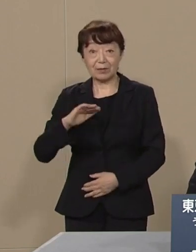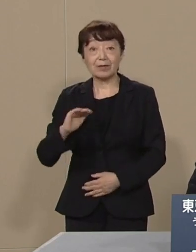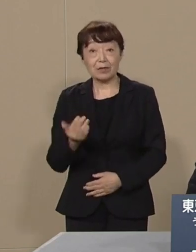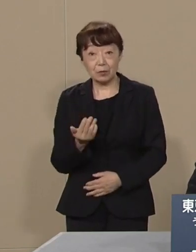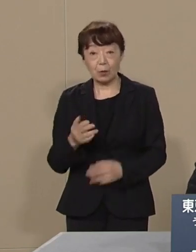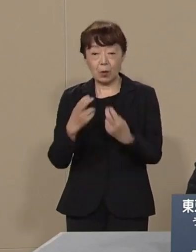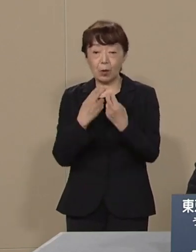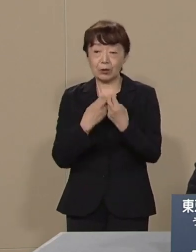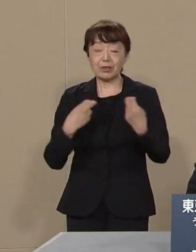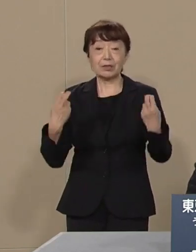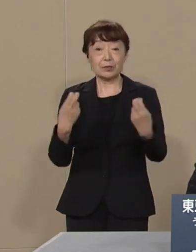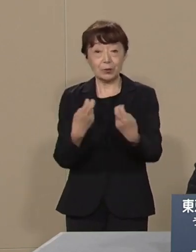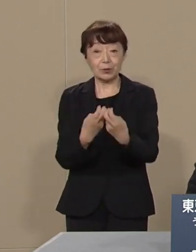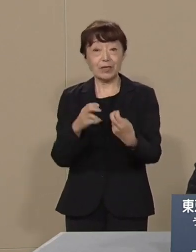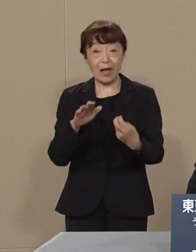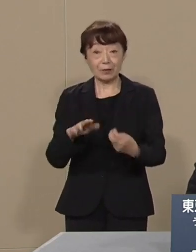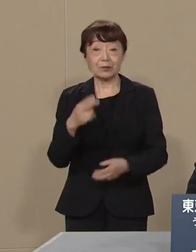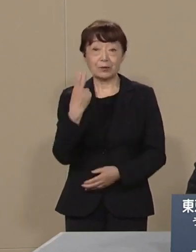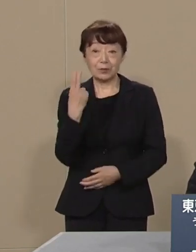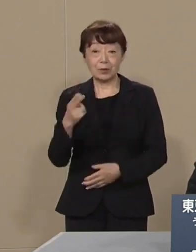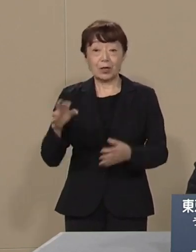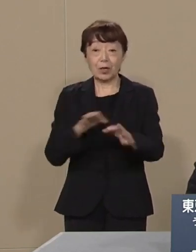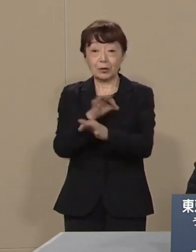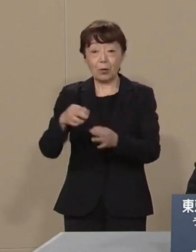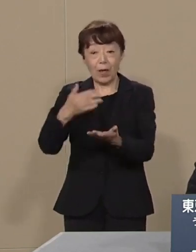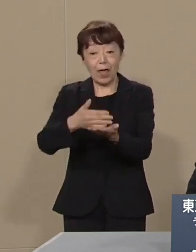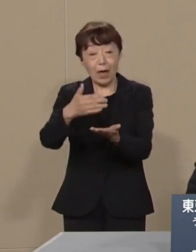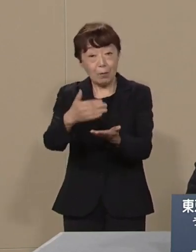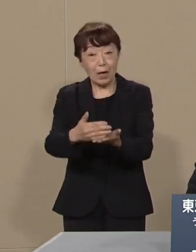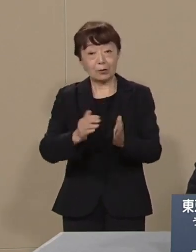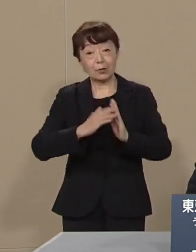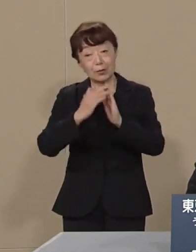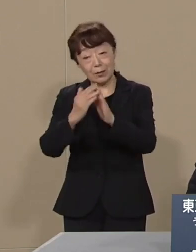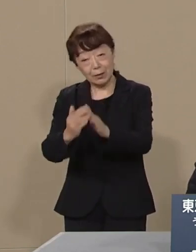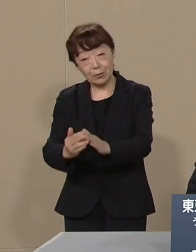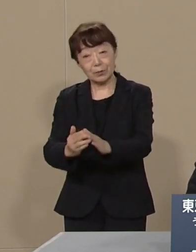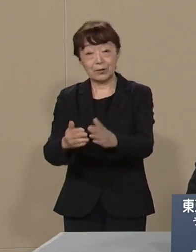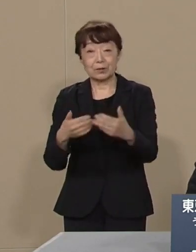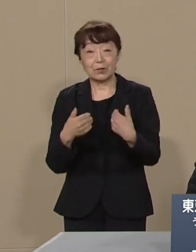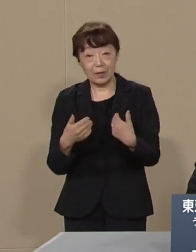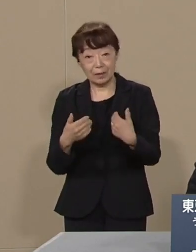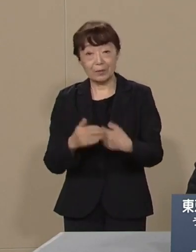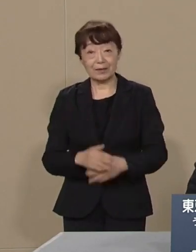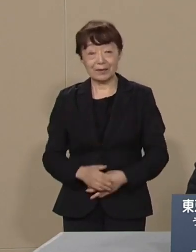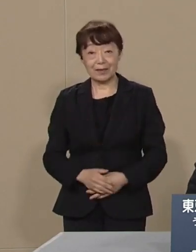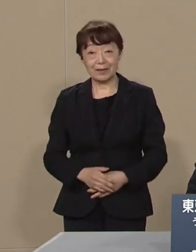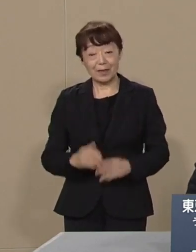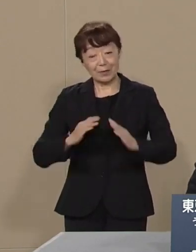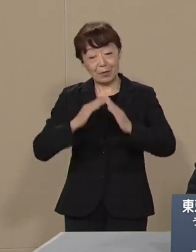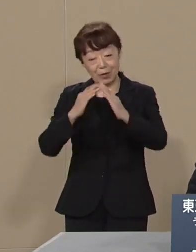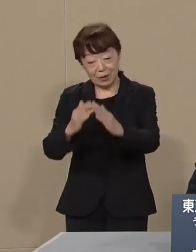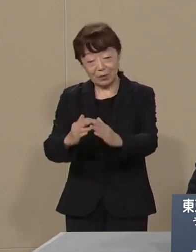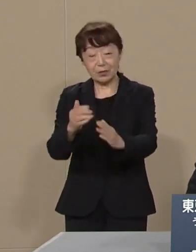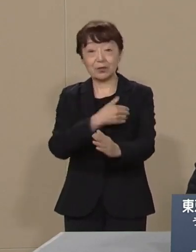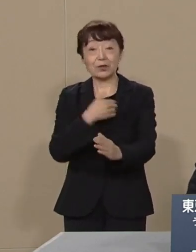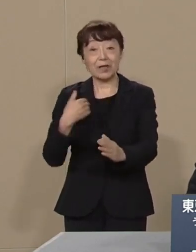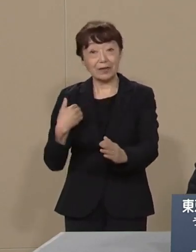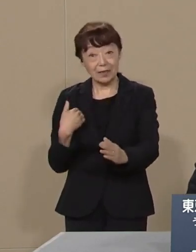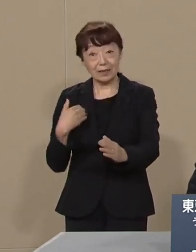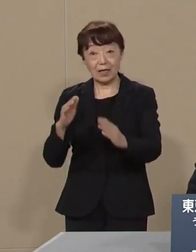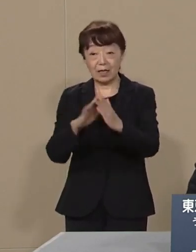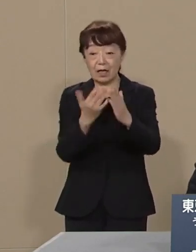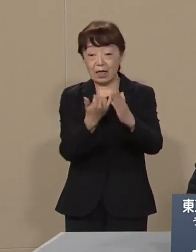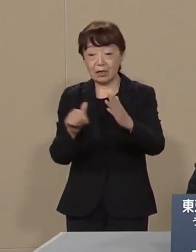引っ越さなくてはいけないという状況がありましたただ都営アパートに引っ越したおかげで一家のせい暮らしはどうにか